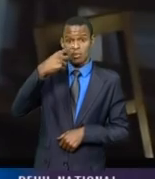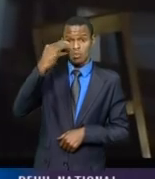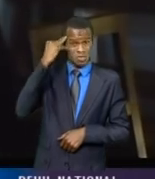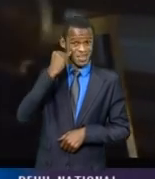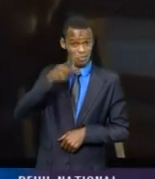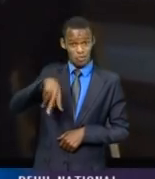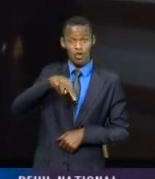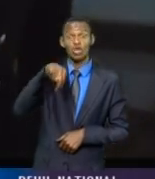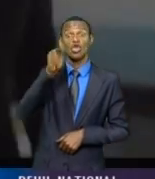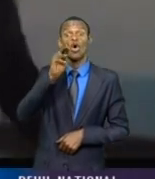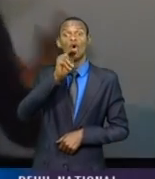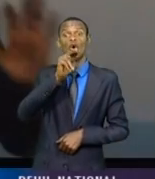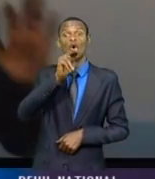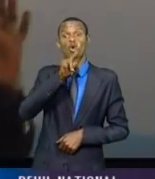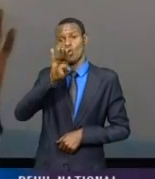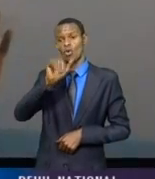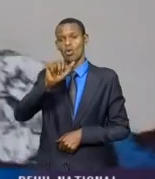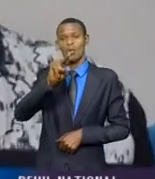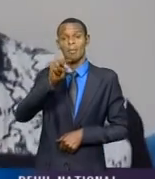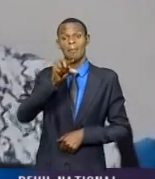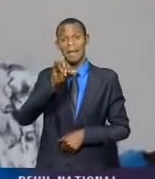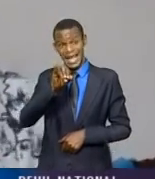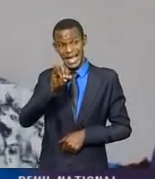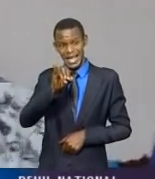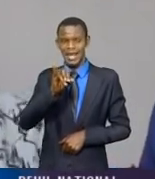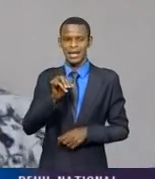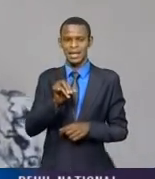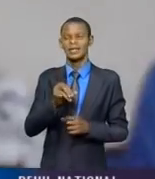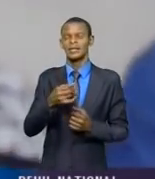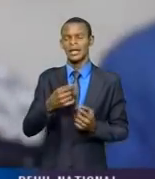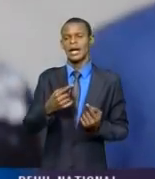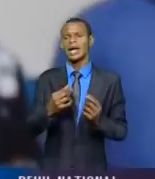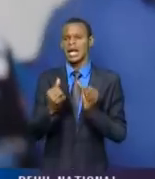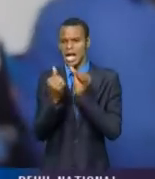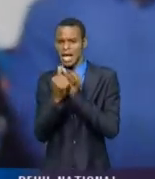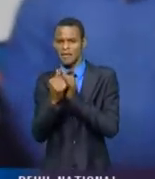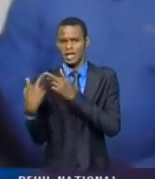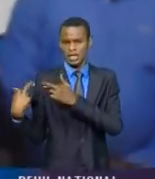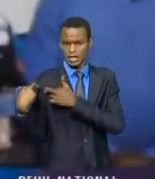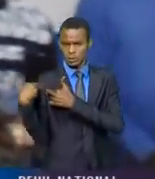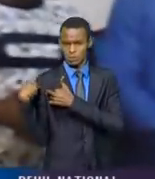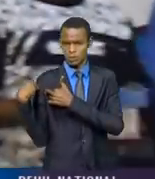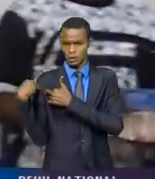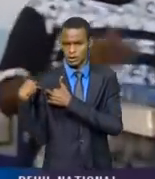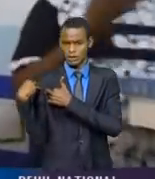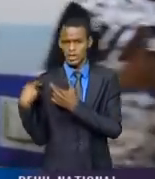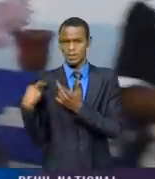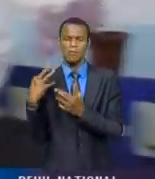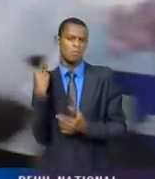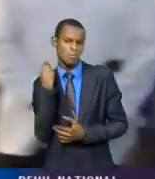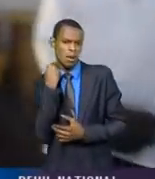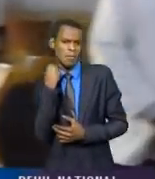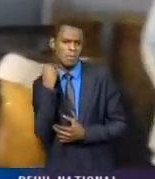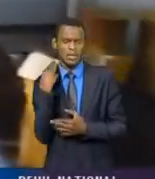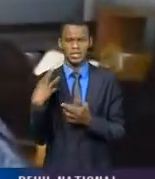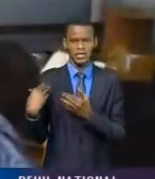de beausoleil est débout 6 1 les autorités médicales provinciales parmi lesquels certains médecins chefs des divisions de zone de